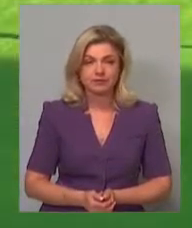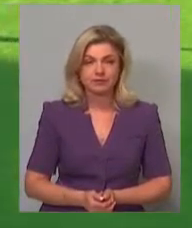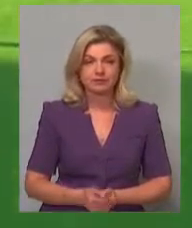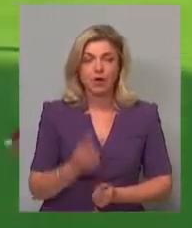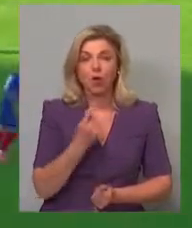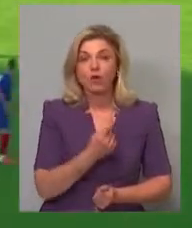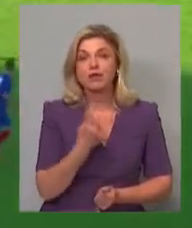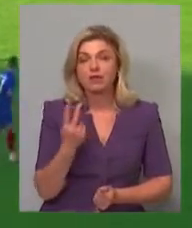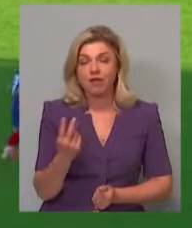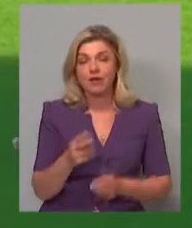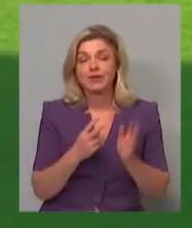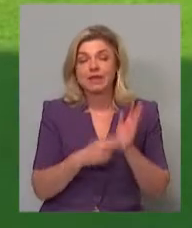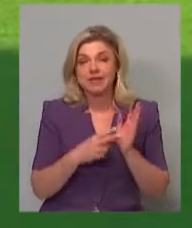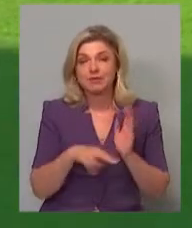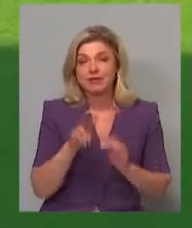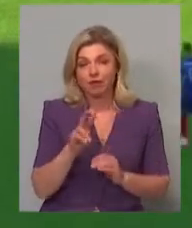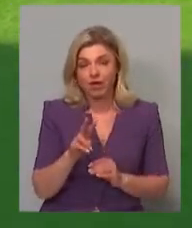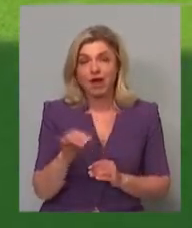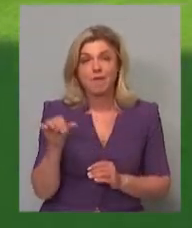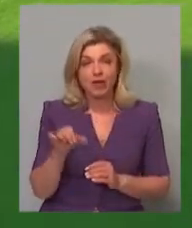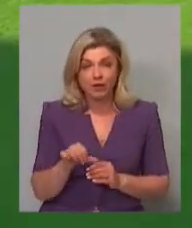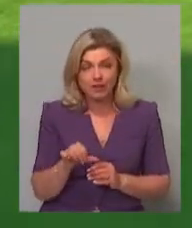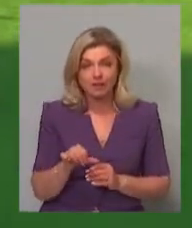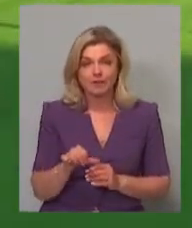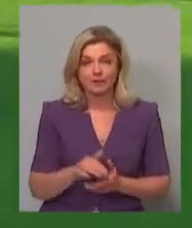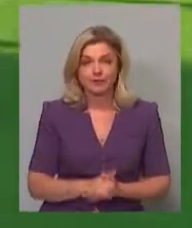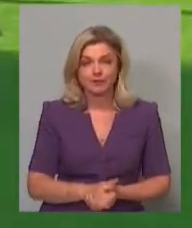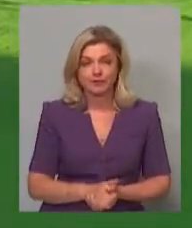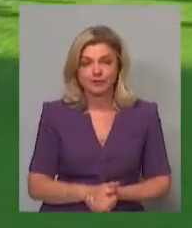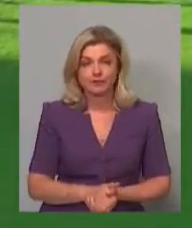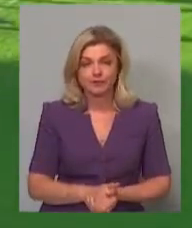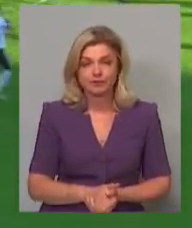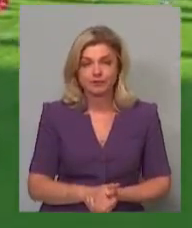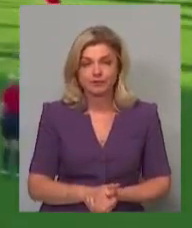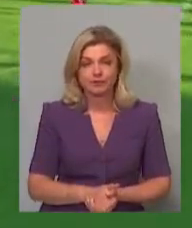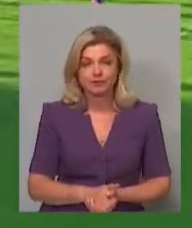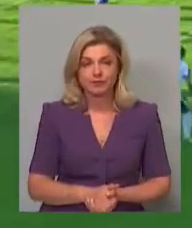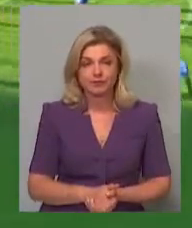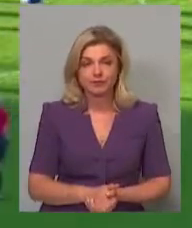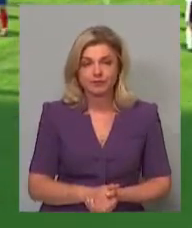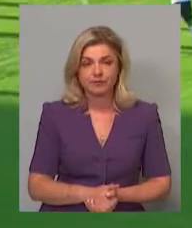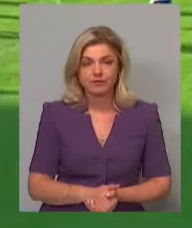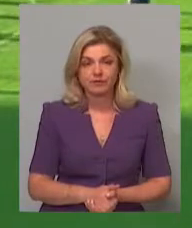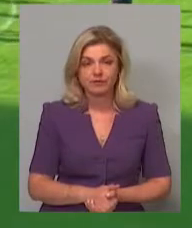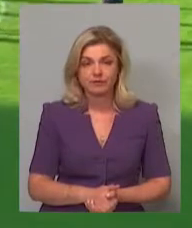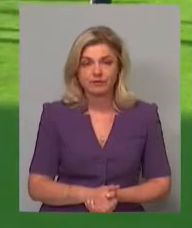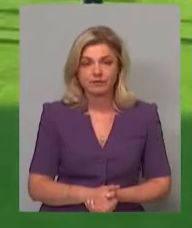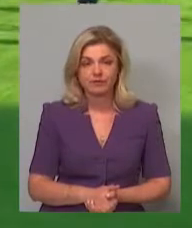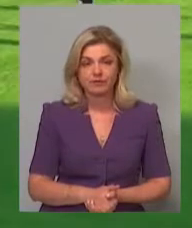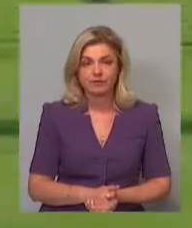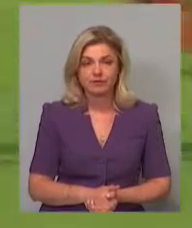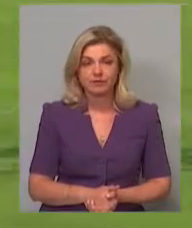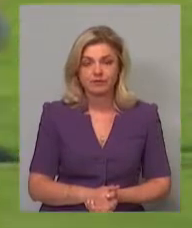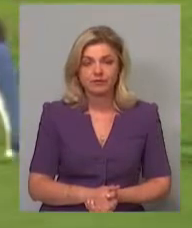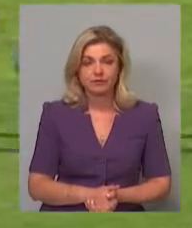На 72-й хвилині капітан «Агробізнесу» Ігор Курило ударом за межами штрафного майданчика влучив у штангу воріт гостей. За